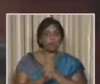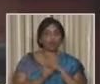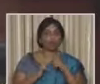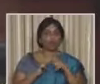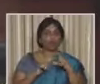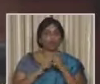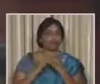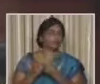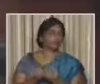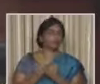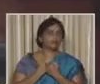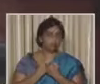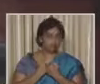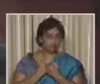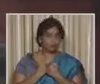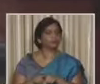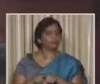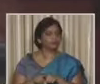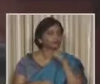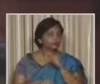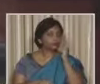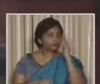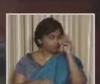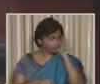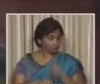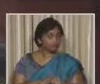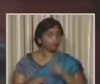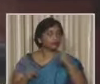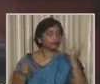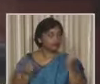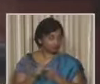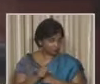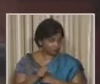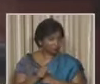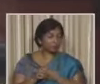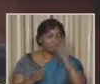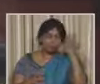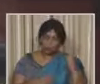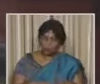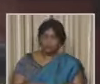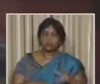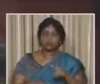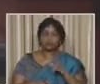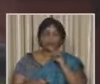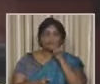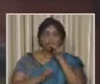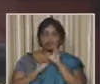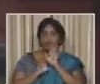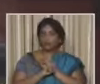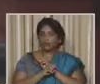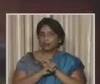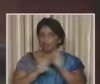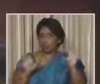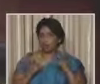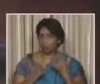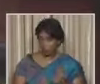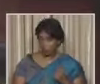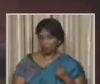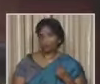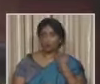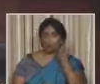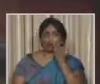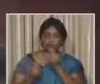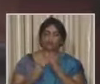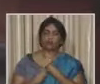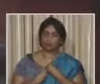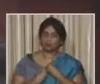இந்த அடையாள அட்டையை கொடுக்கிறார்கள். அப்படியானால் அவர் படுகொலை செய்யப்பட்டார் என கூறி புனைகதை ஒன்றை புனைய வேண்டிய அவசியம்